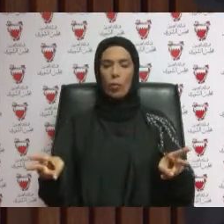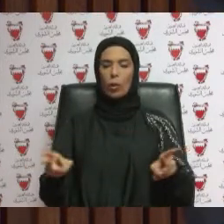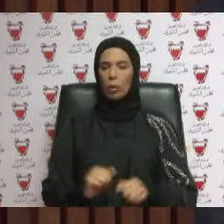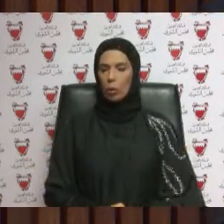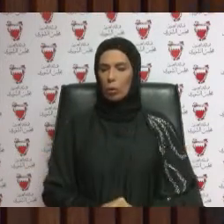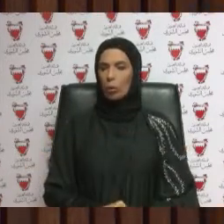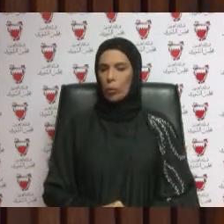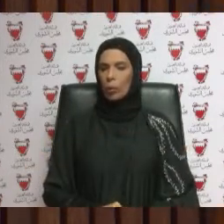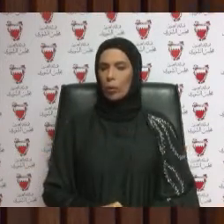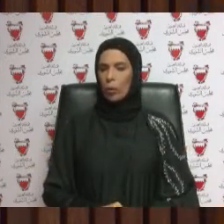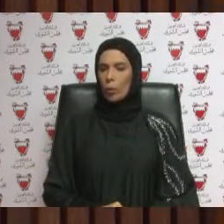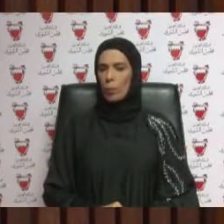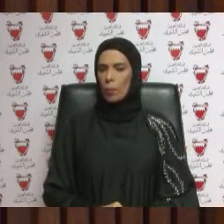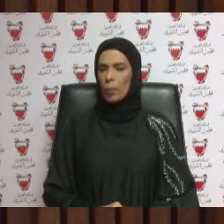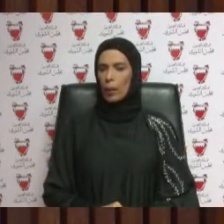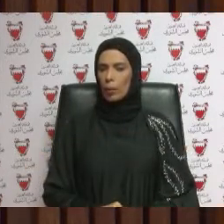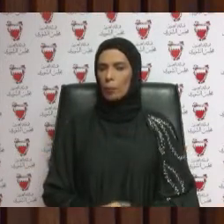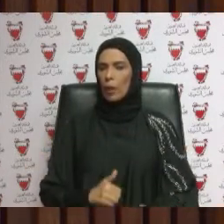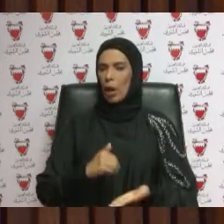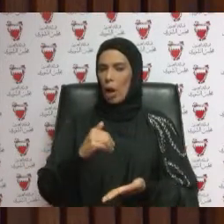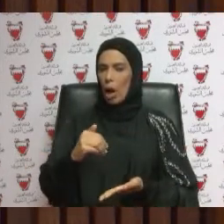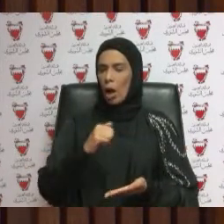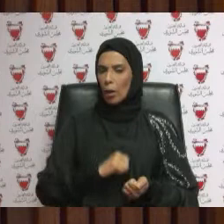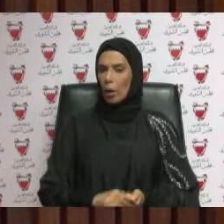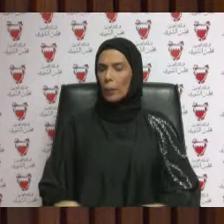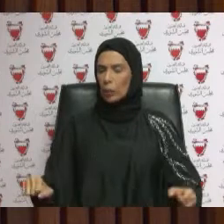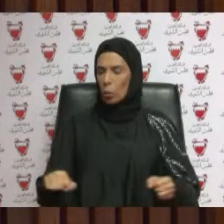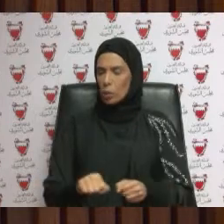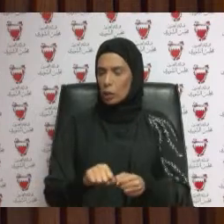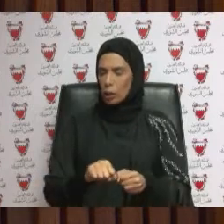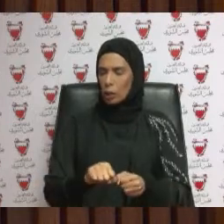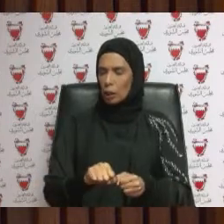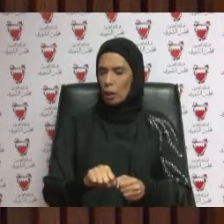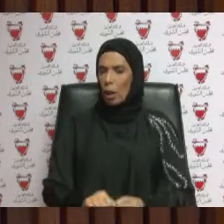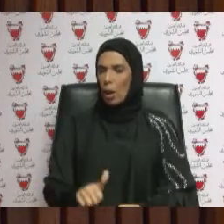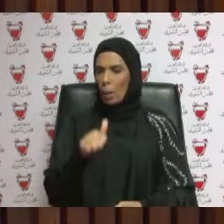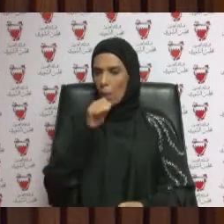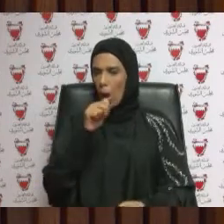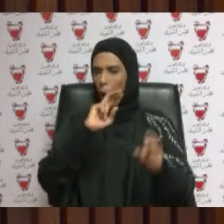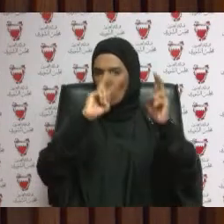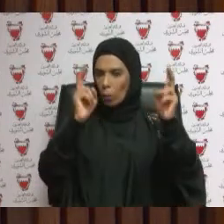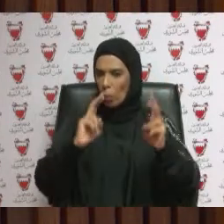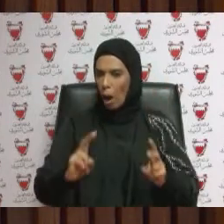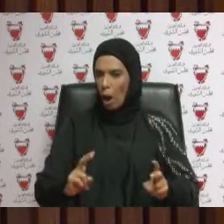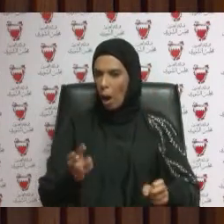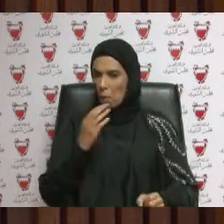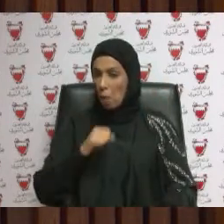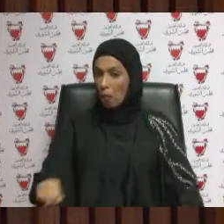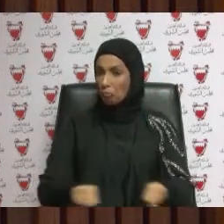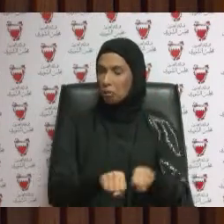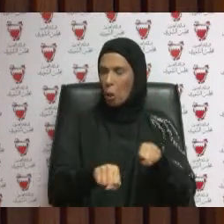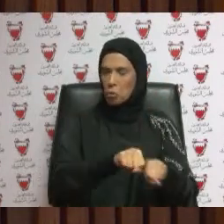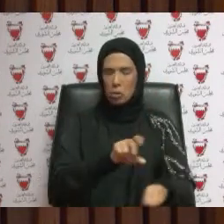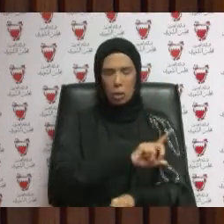توصيل خدمات الكهرباء والماء لمستأجر العقار إلا بعد تقديم عقد إيجار مسجل وفق أحكام